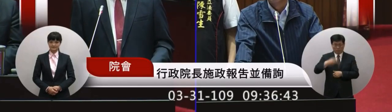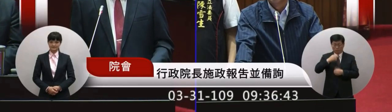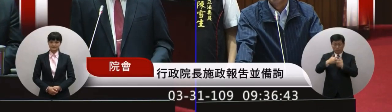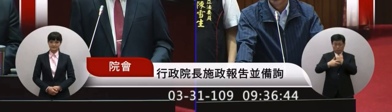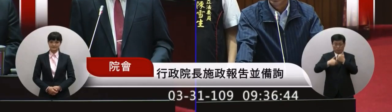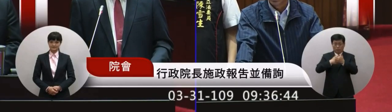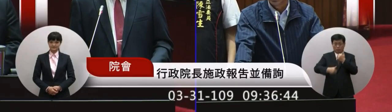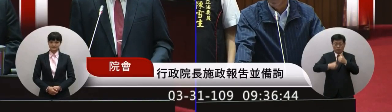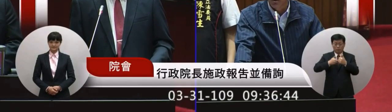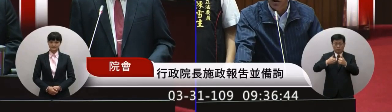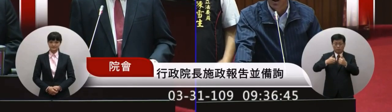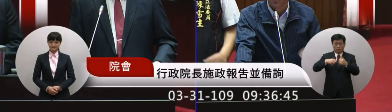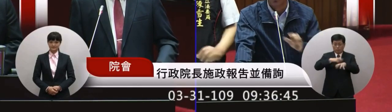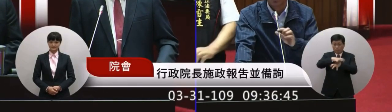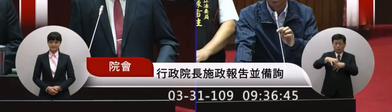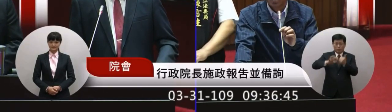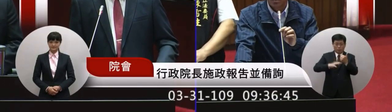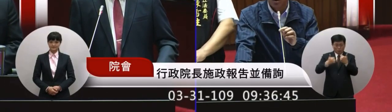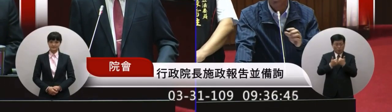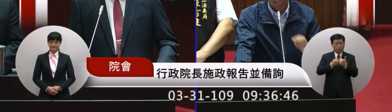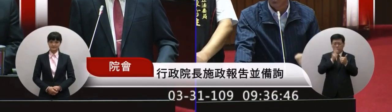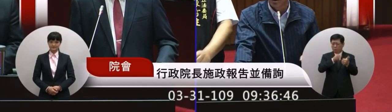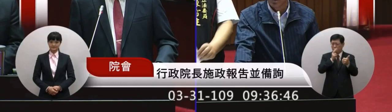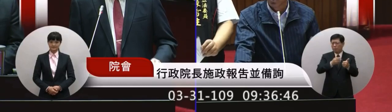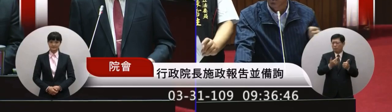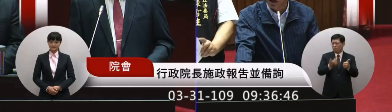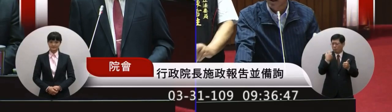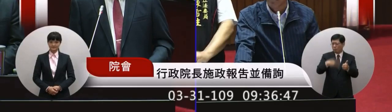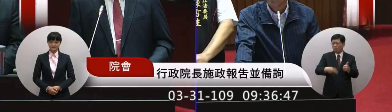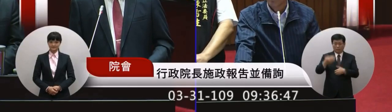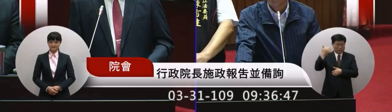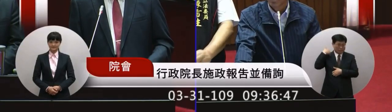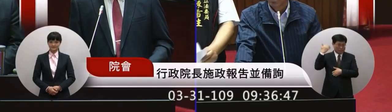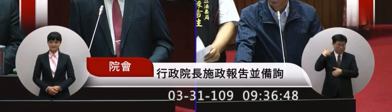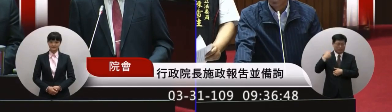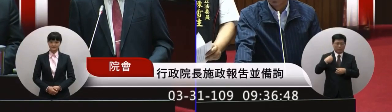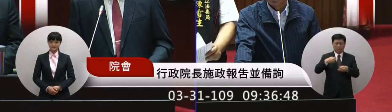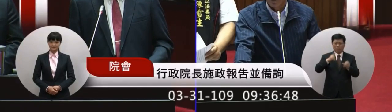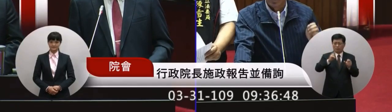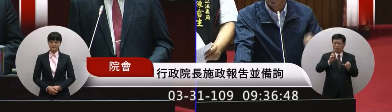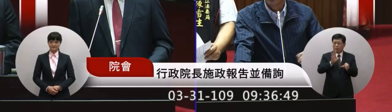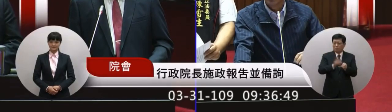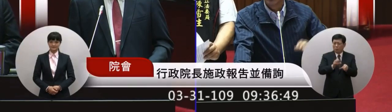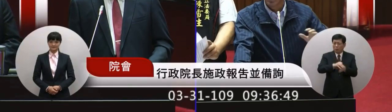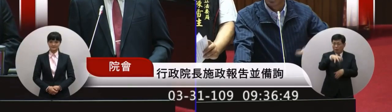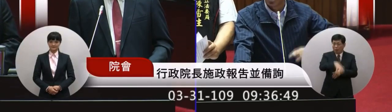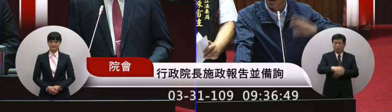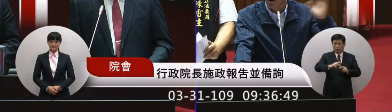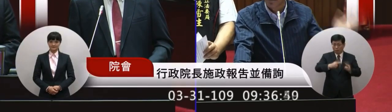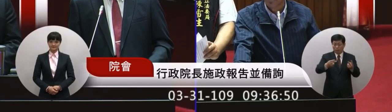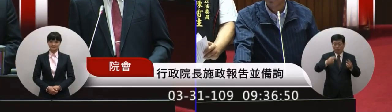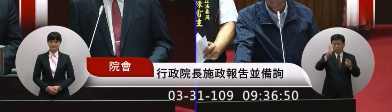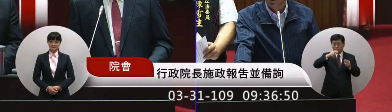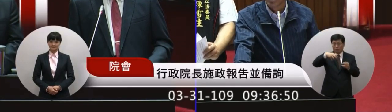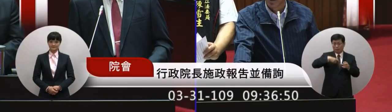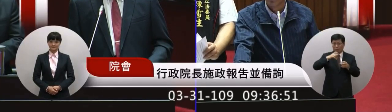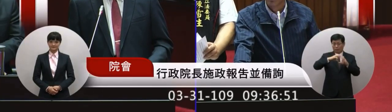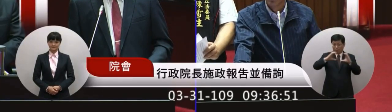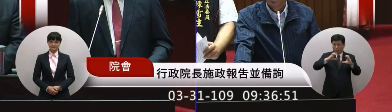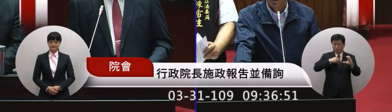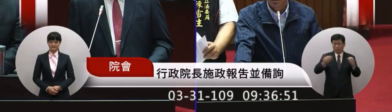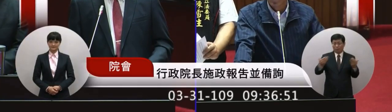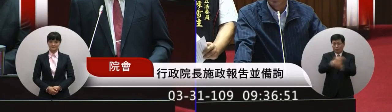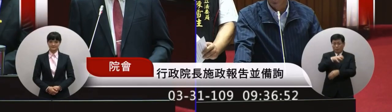会一直要求，从早期的充电站改成电池